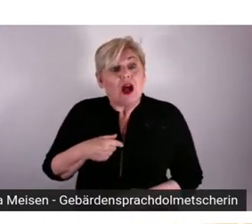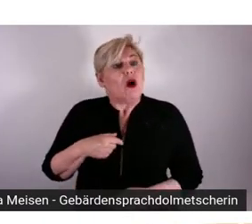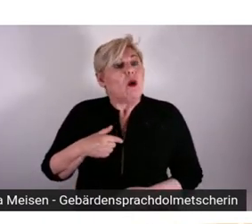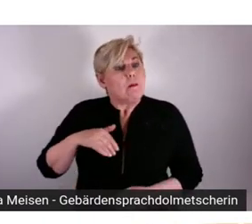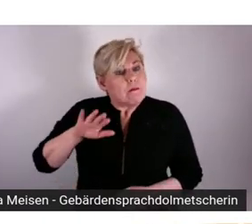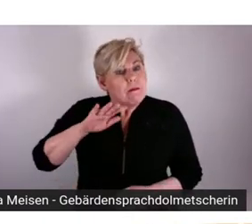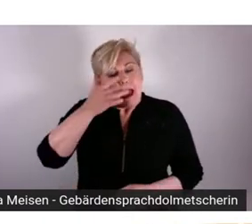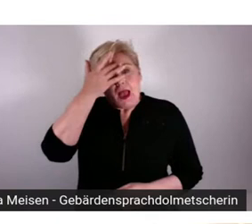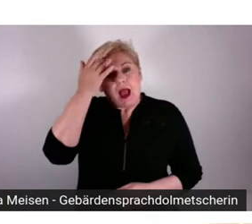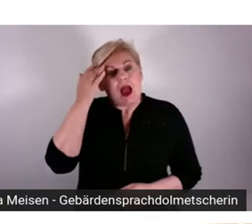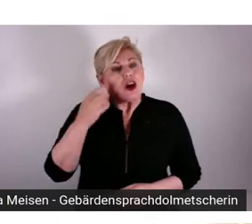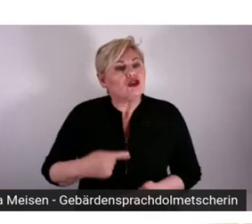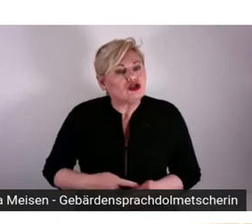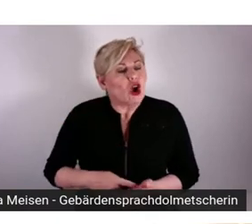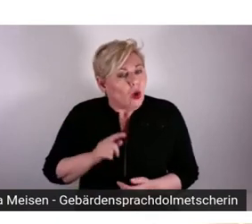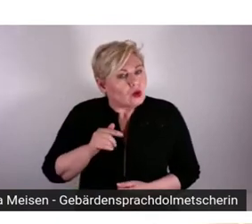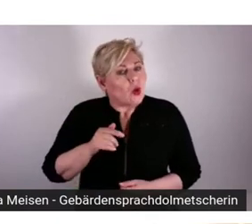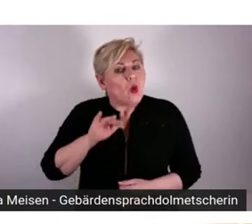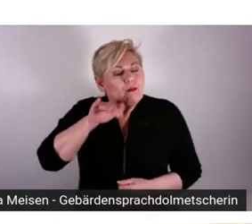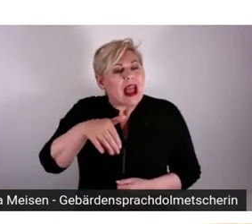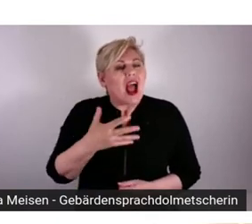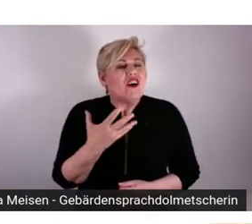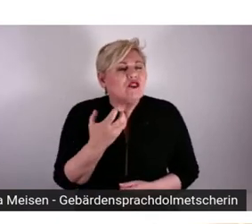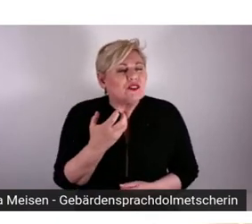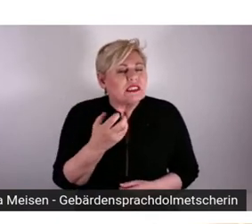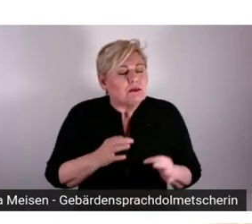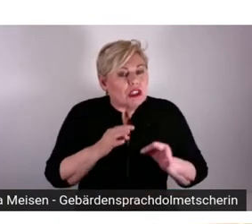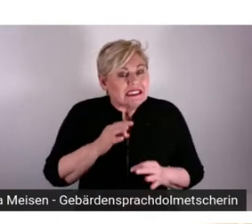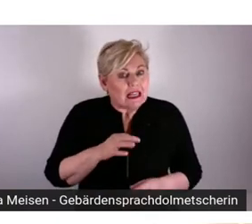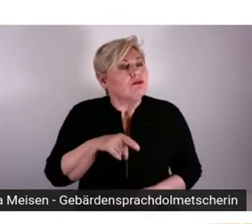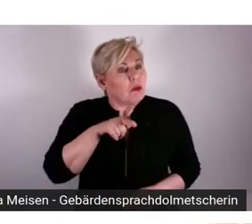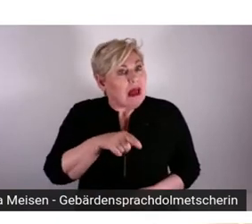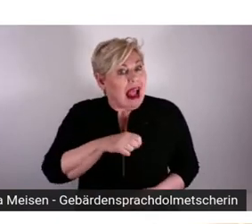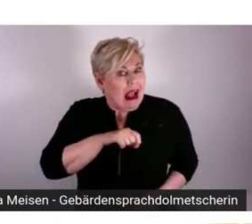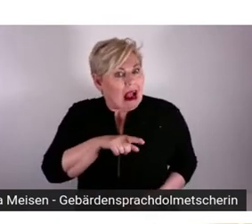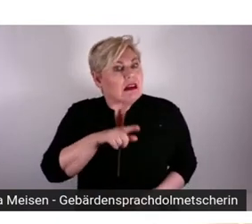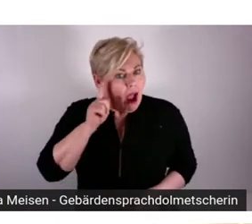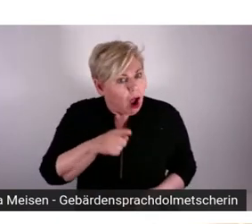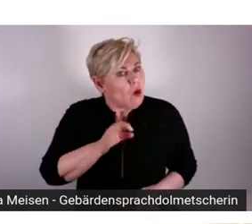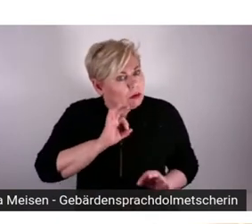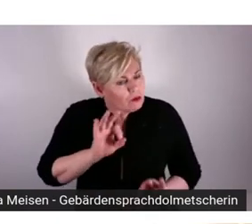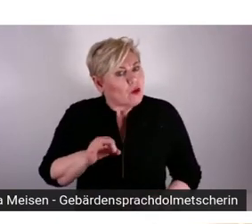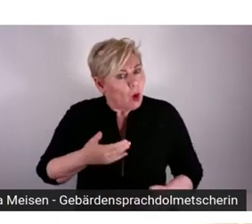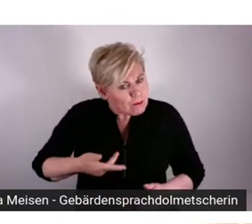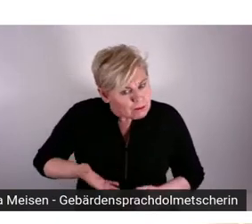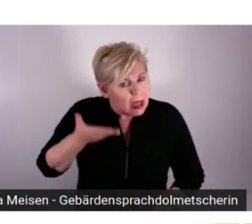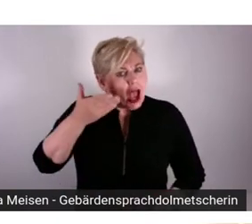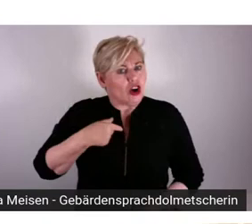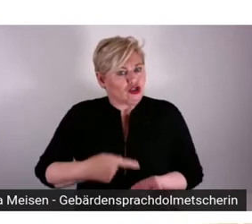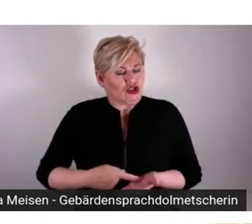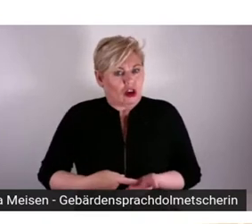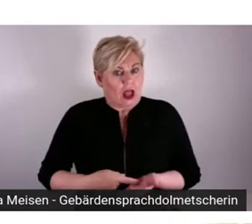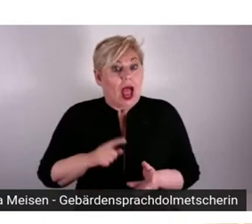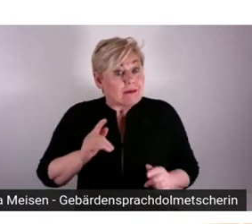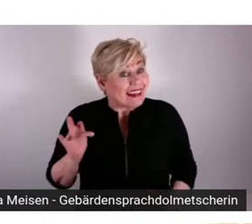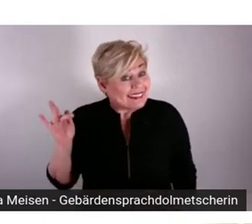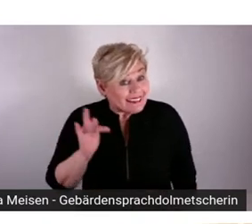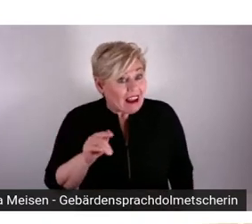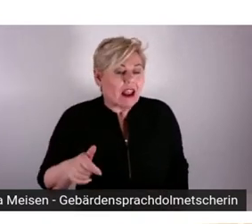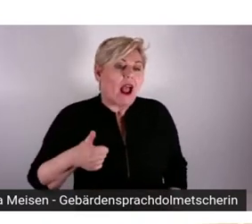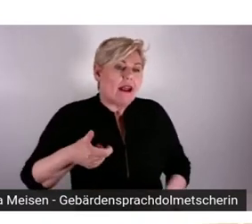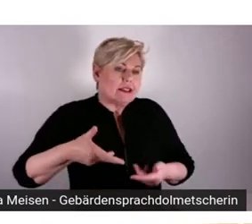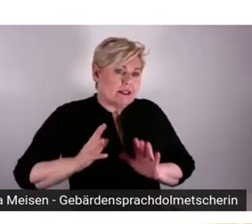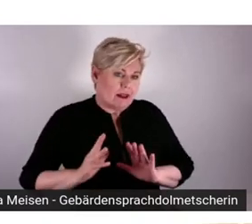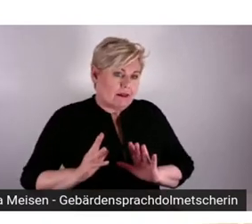befürworten und selbst mehr als die Hälfte der Reichen höhere Steuern befürworten. Dagegen war nur etwa 1/10